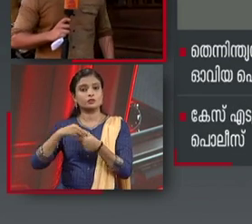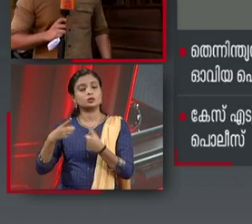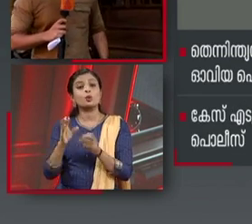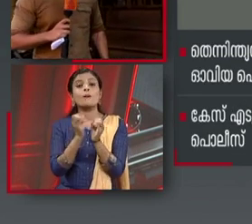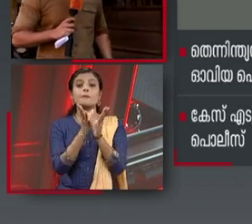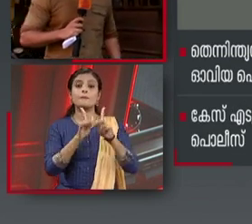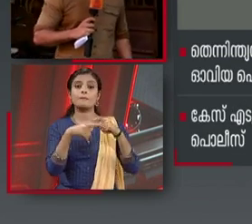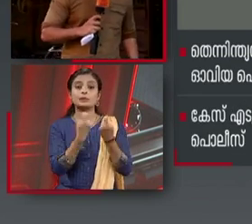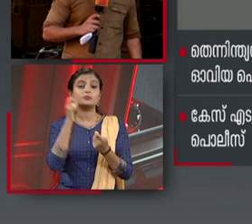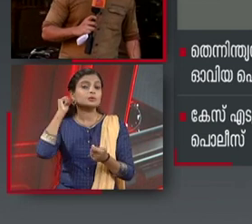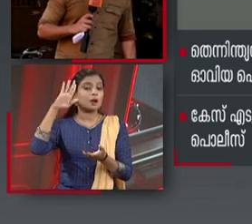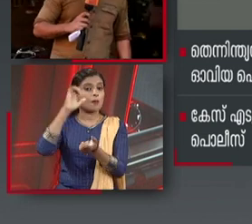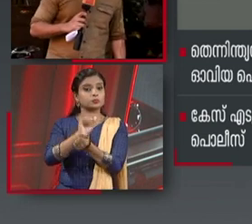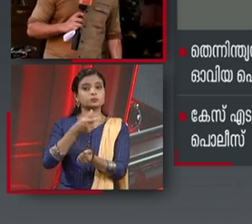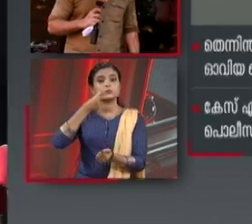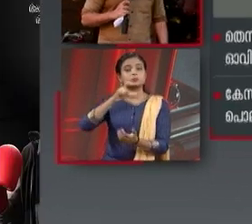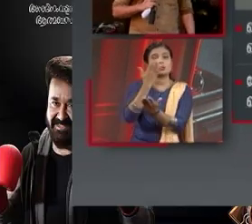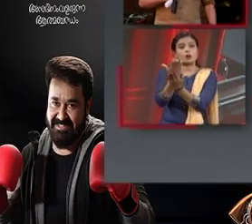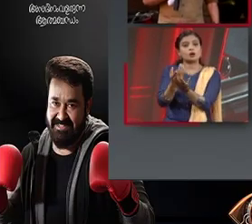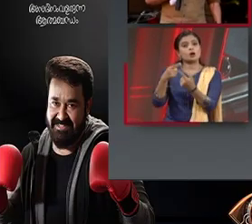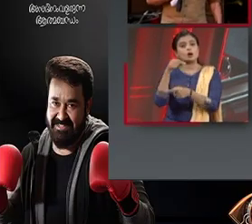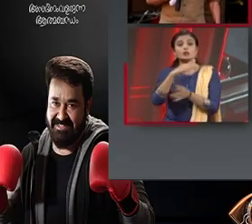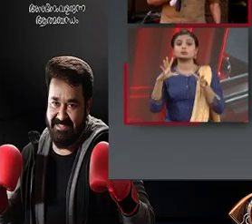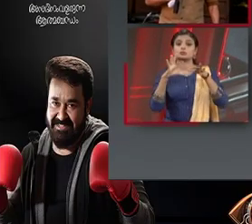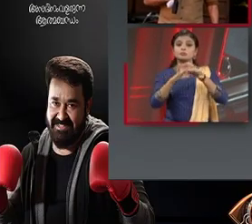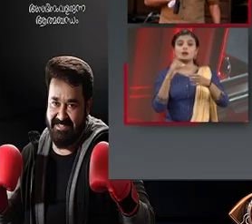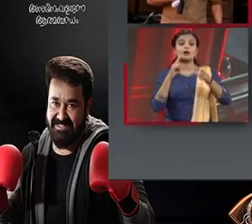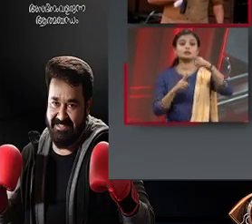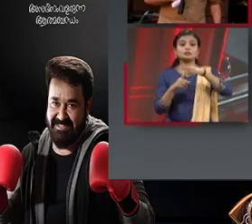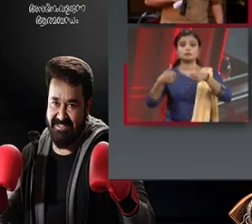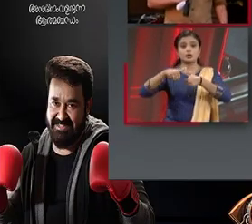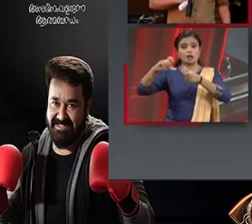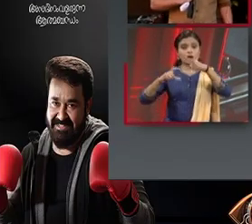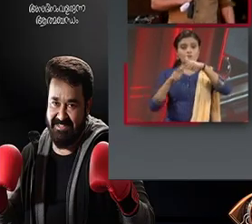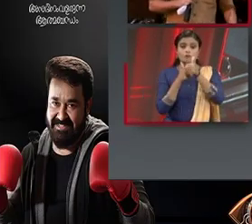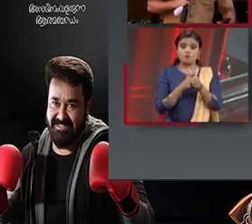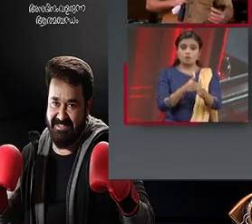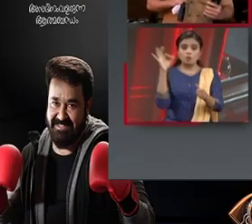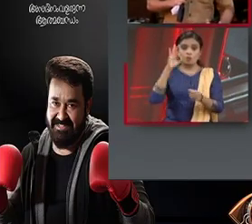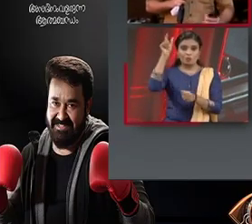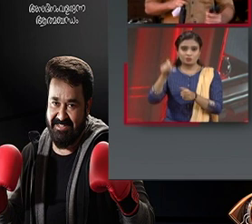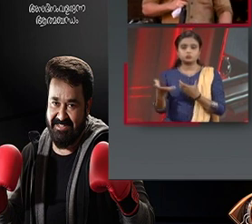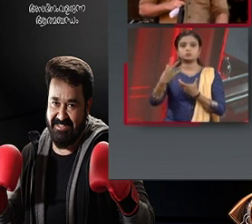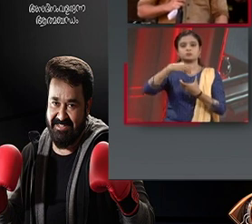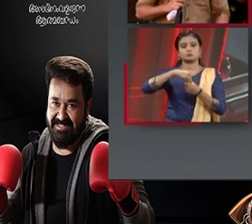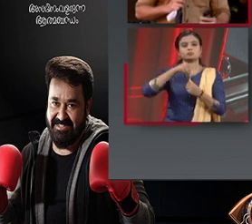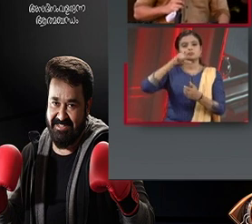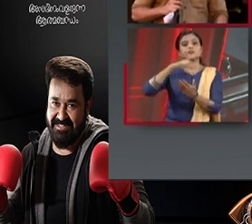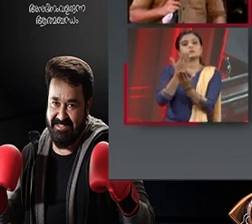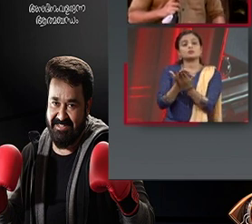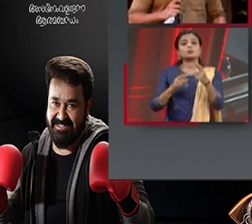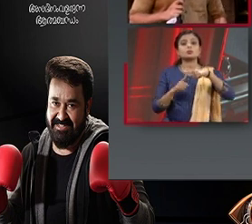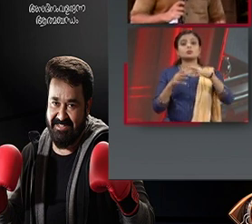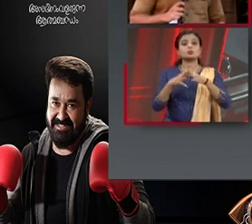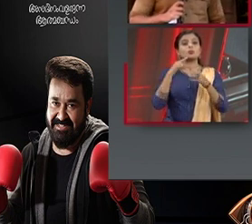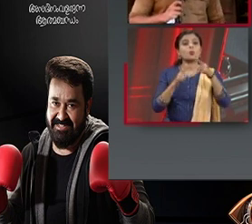ചെയ്തത്. ഈ പരാതിയുടെ അടിസ്ഥാനത്തിലാണ് ഐ ടി ആക്ടുകൾ വകുപ്പുകൾ പ്രകാരം നടിക്കെതിരെ കേസെടുത്തിരിക്കുന്നത്. ഈ നടിയുടെ ട്വിറ്റർ അക്കൗണ്ട് ബ്ലോക്ക്